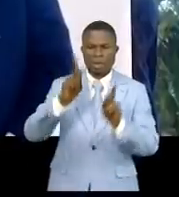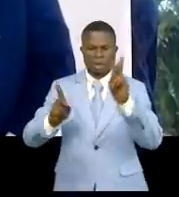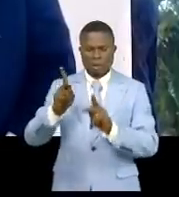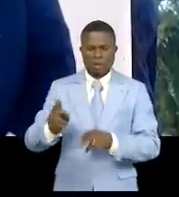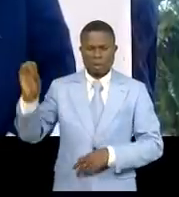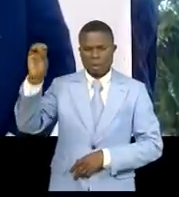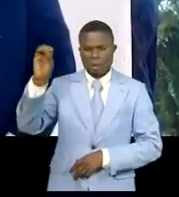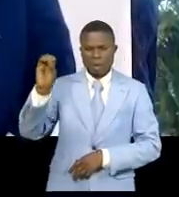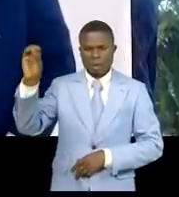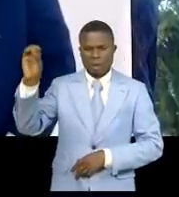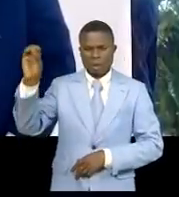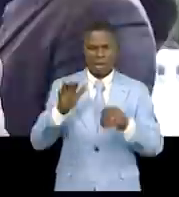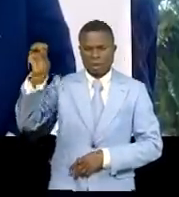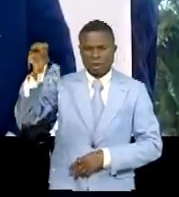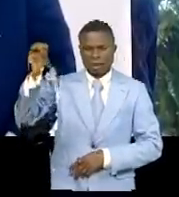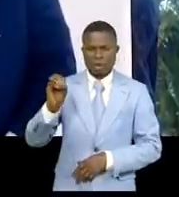somalien